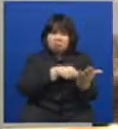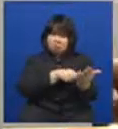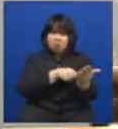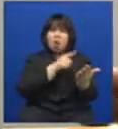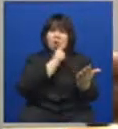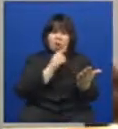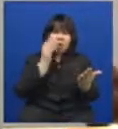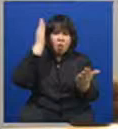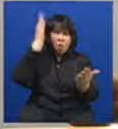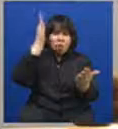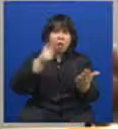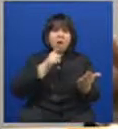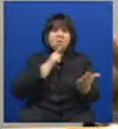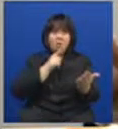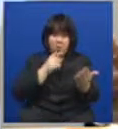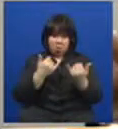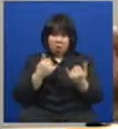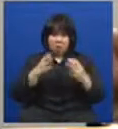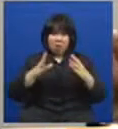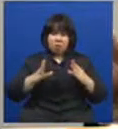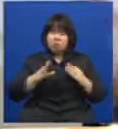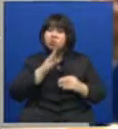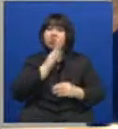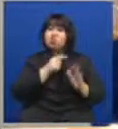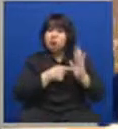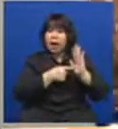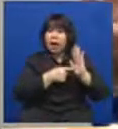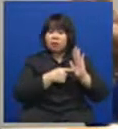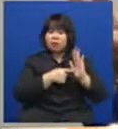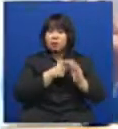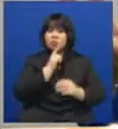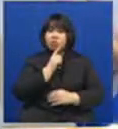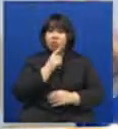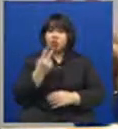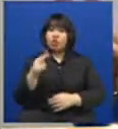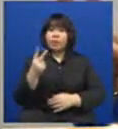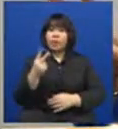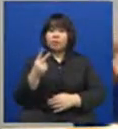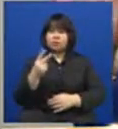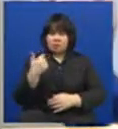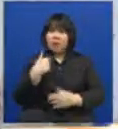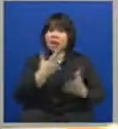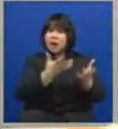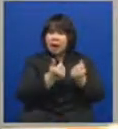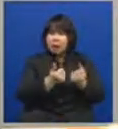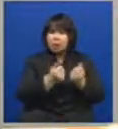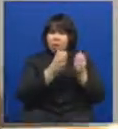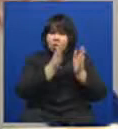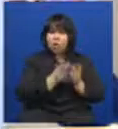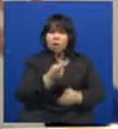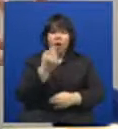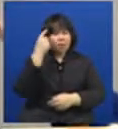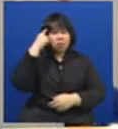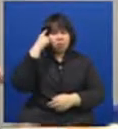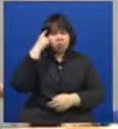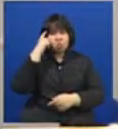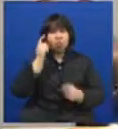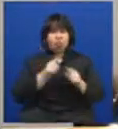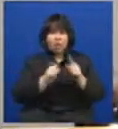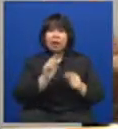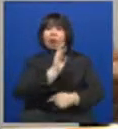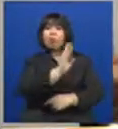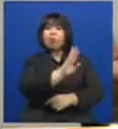ณีที่เขารับปากว่าเขาจะรับตอนนี้ประเทศสองประเทศรับประเทศแล้วเท่าไหร่ไม่รู้นะนั่นคือพื้นที่เขาก็บอก